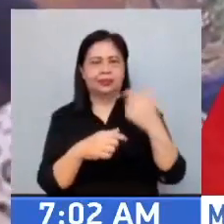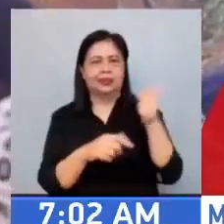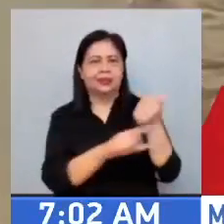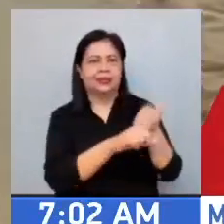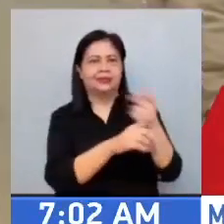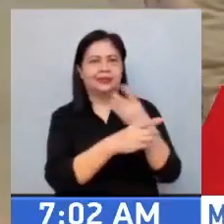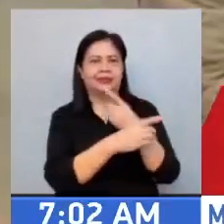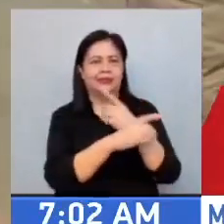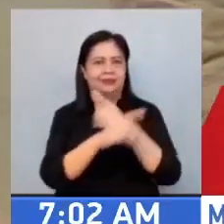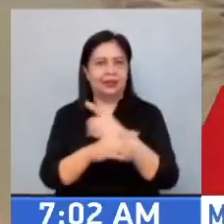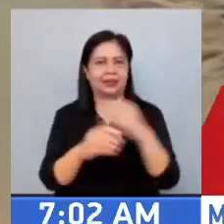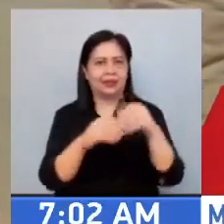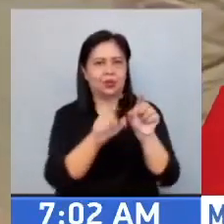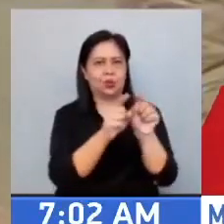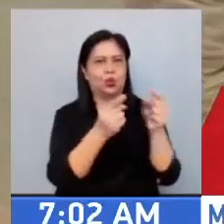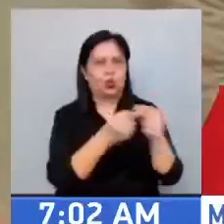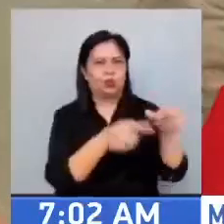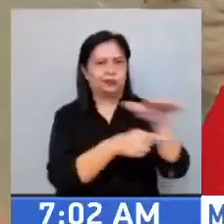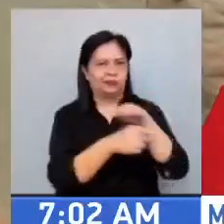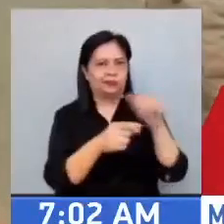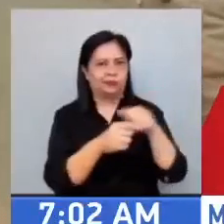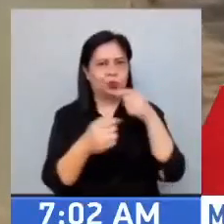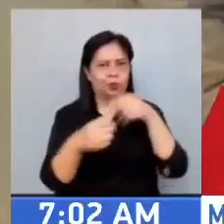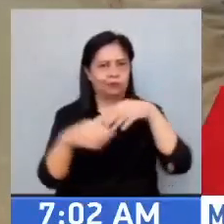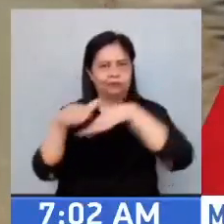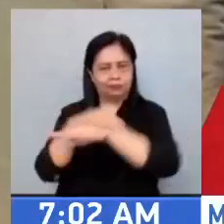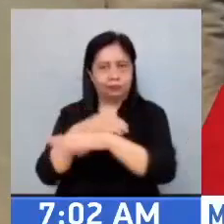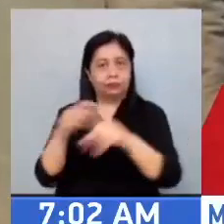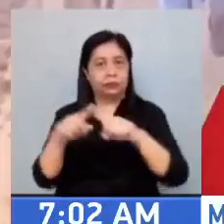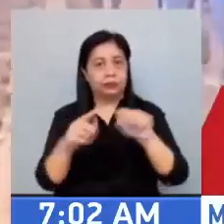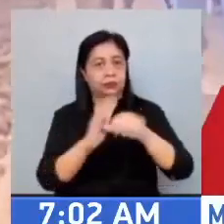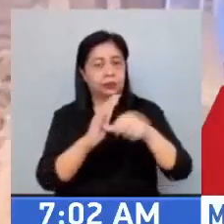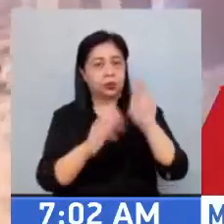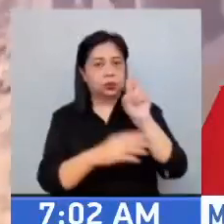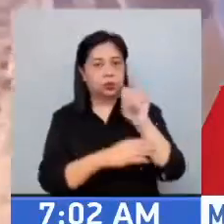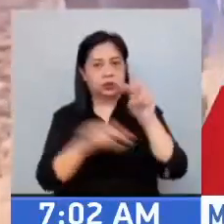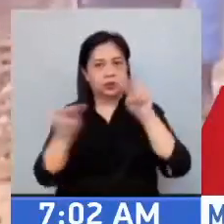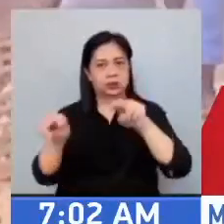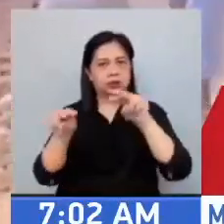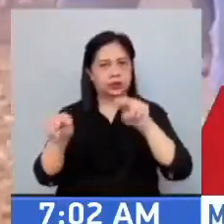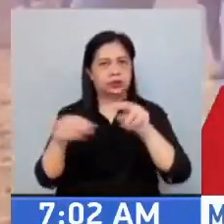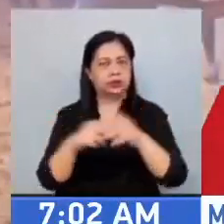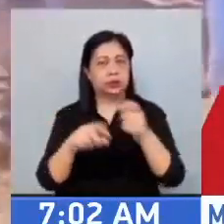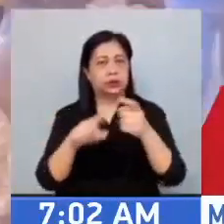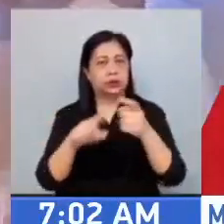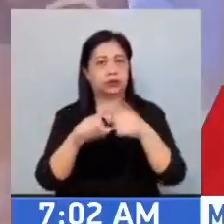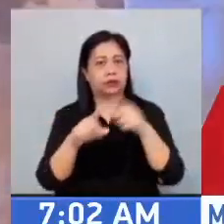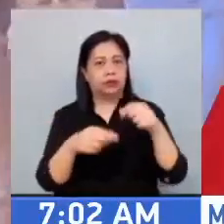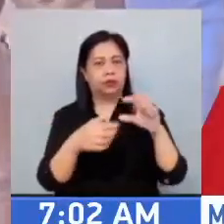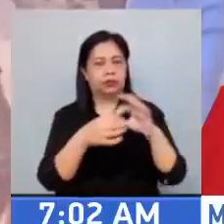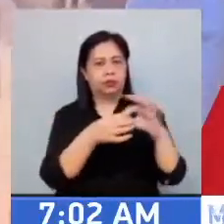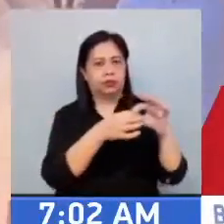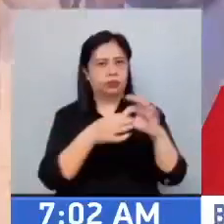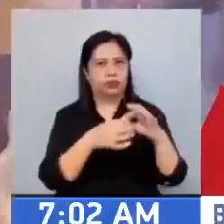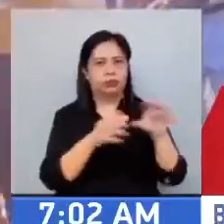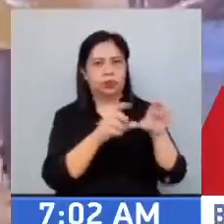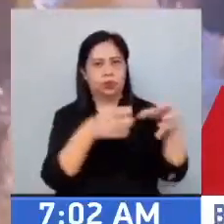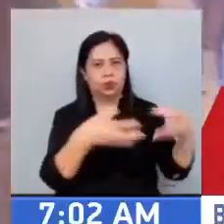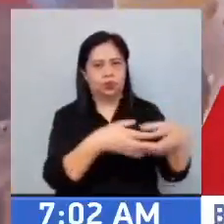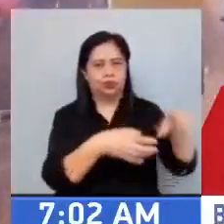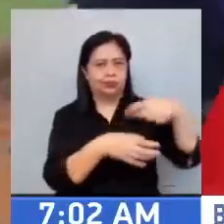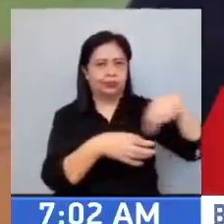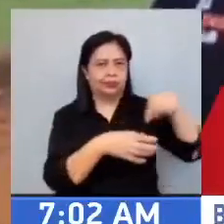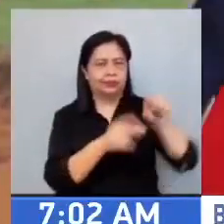Group ang mga sumalakay. Pero git ng isang US-based monitor, mula sa Allied Democratic Forces ang mga suspect.